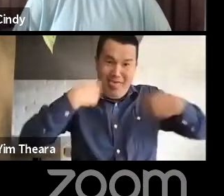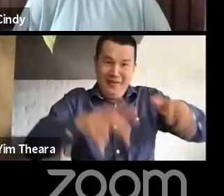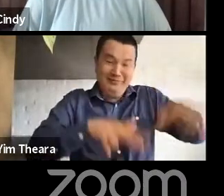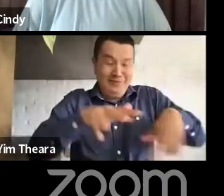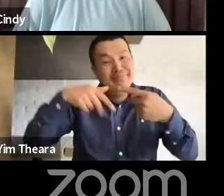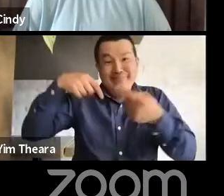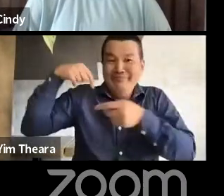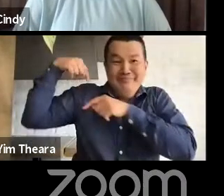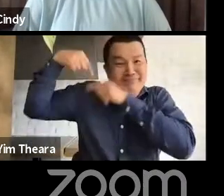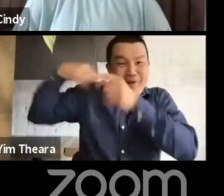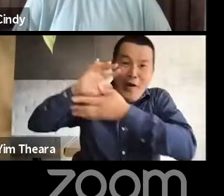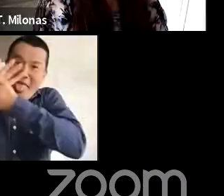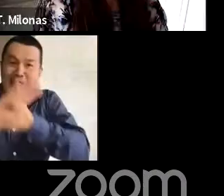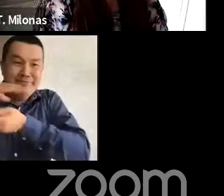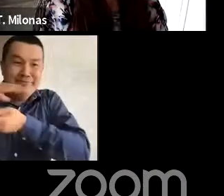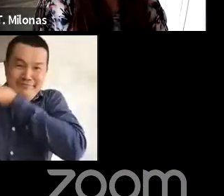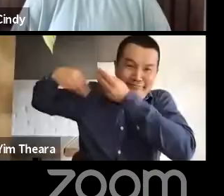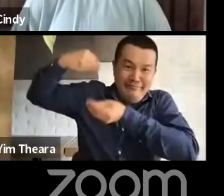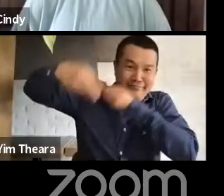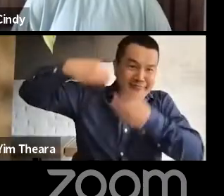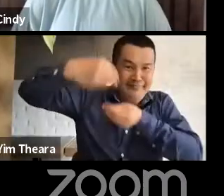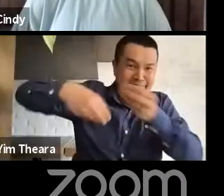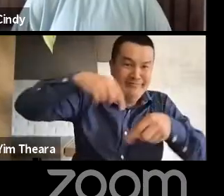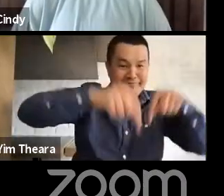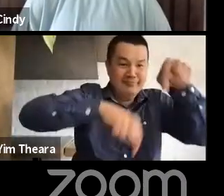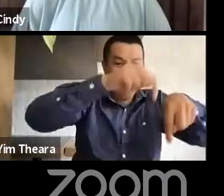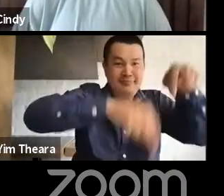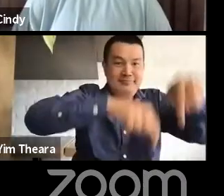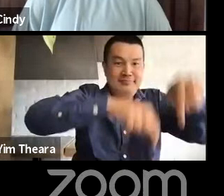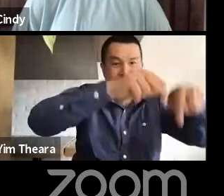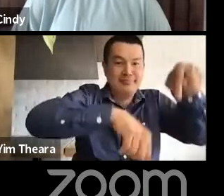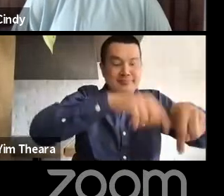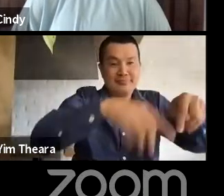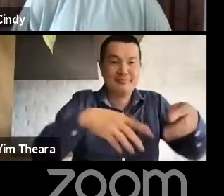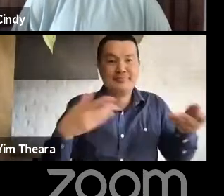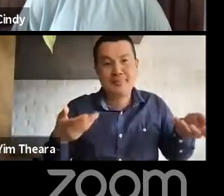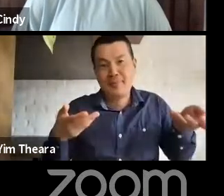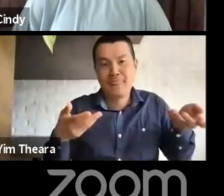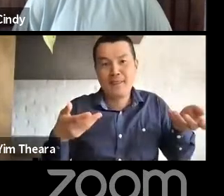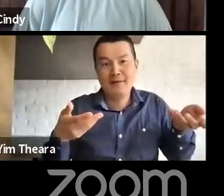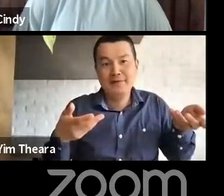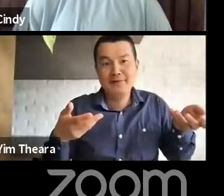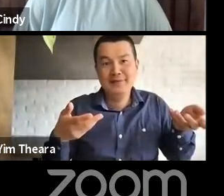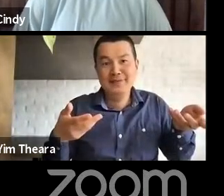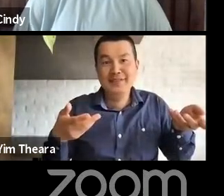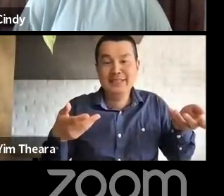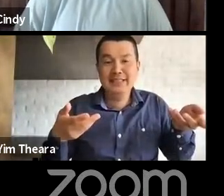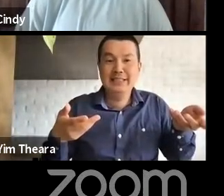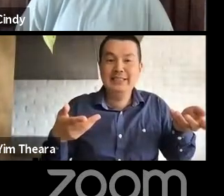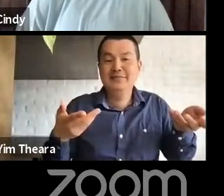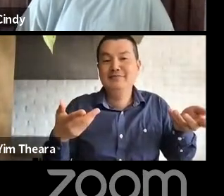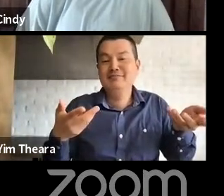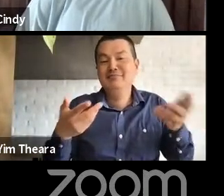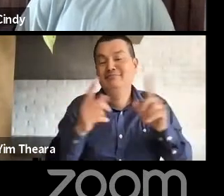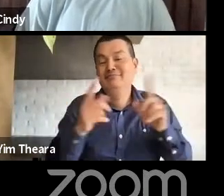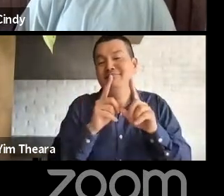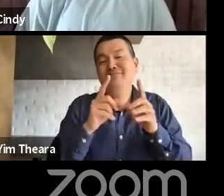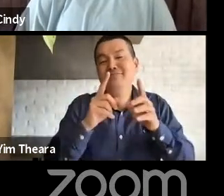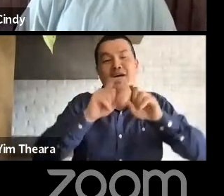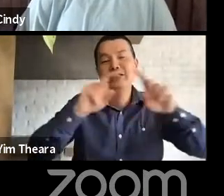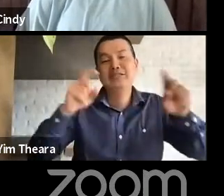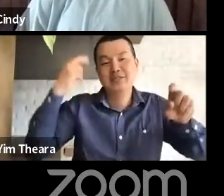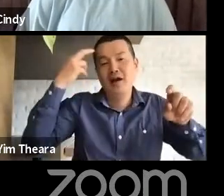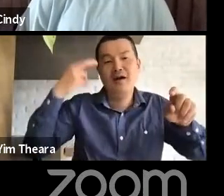une jambe plus courte que l'autre, puis il boitait. Fait que c'est le nom qui a été donné, puis quand la communauté a donné le même nom à sa fille,